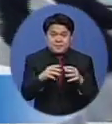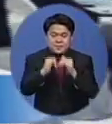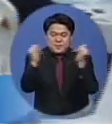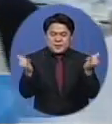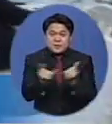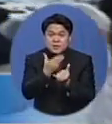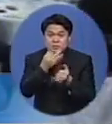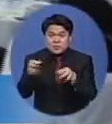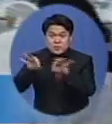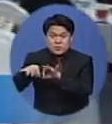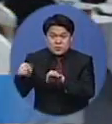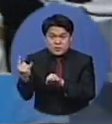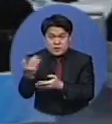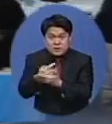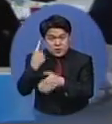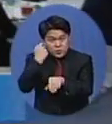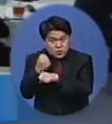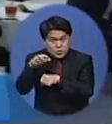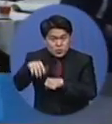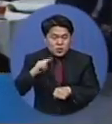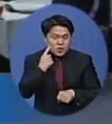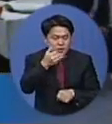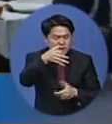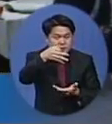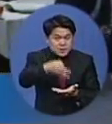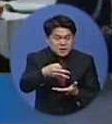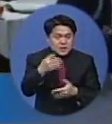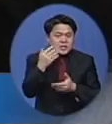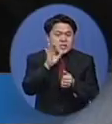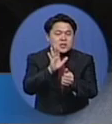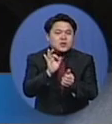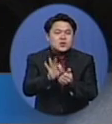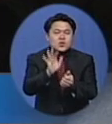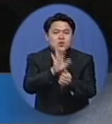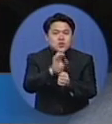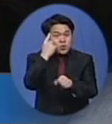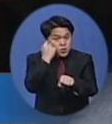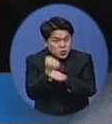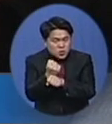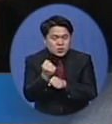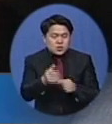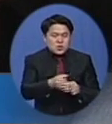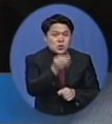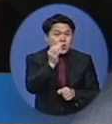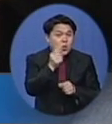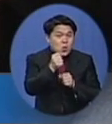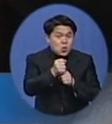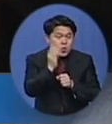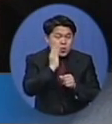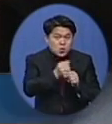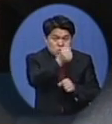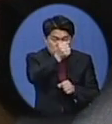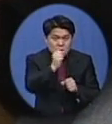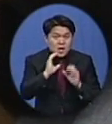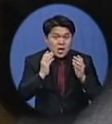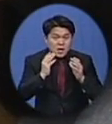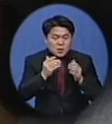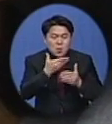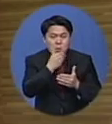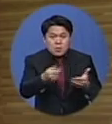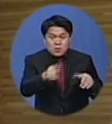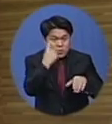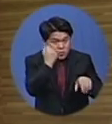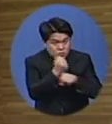공동모금회 나눔연구소와 아름다운 재단 기부 문화연구소, 초록우산 어린이재단 아동복지연구소는 지난